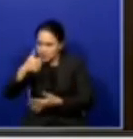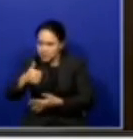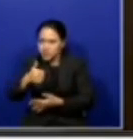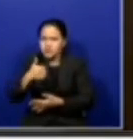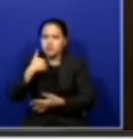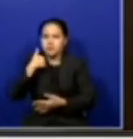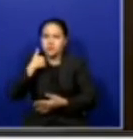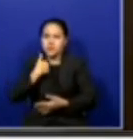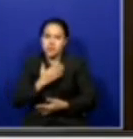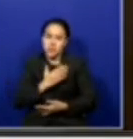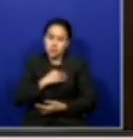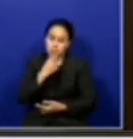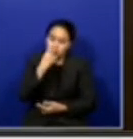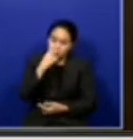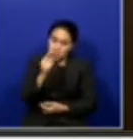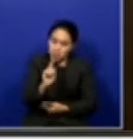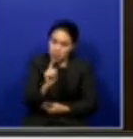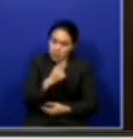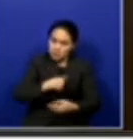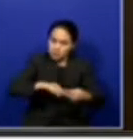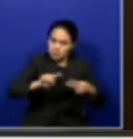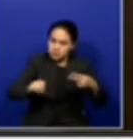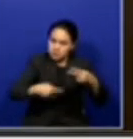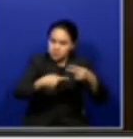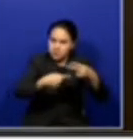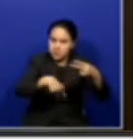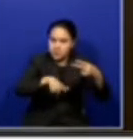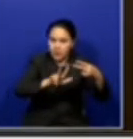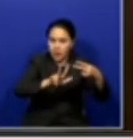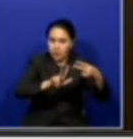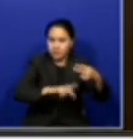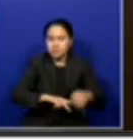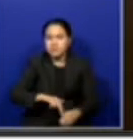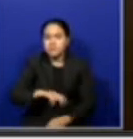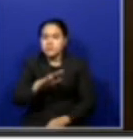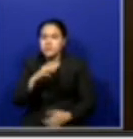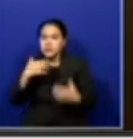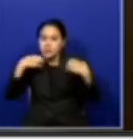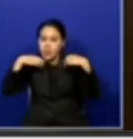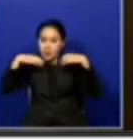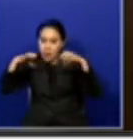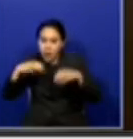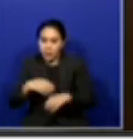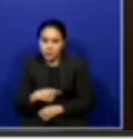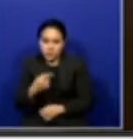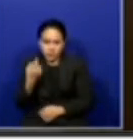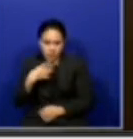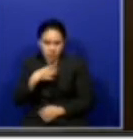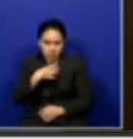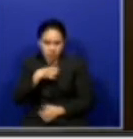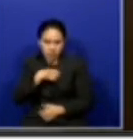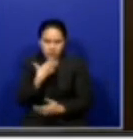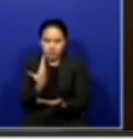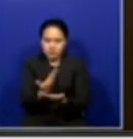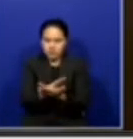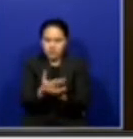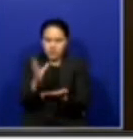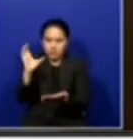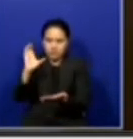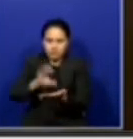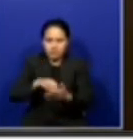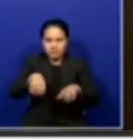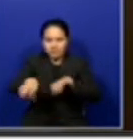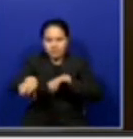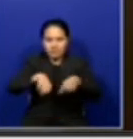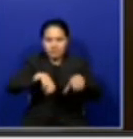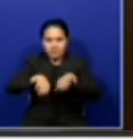ผมก็จะมองไปอีกประเด็นว่ารัฐบาลมีเจตนาที่จะจัดสรรงบประมาณลงไปหน่วยรับงบประม